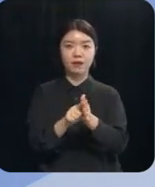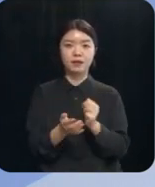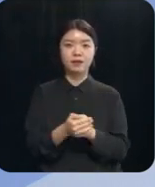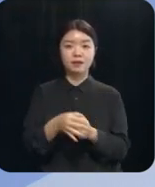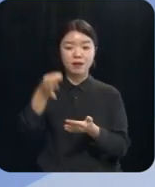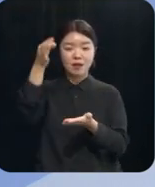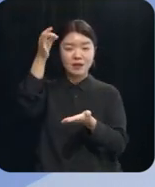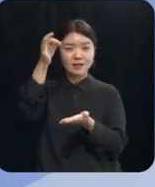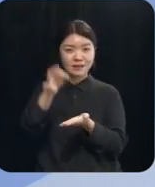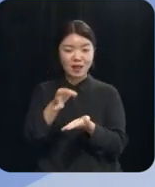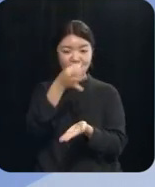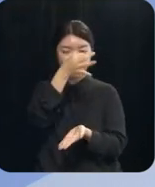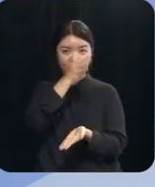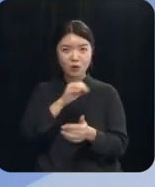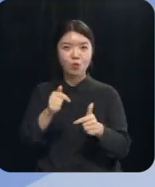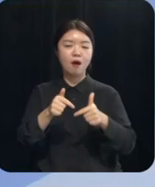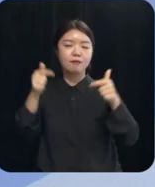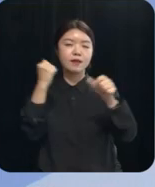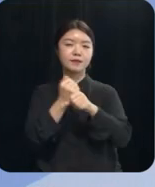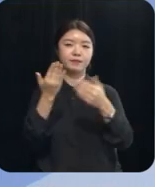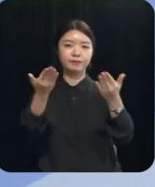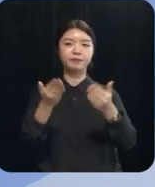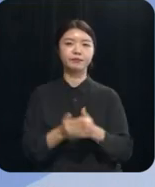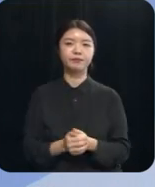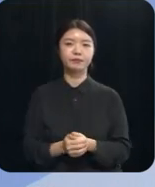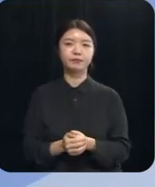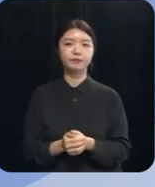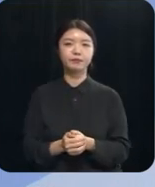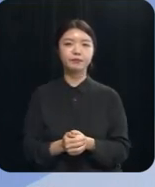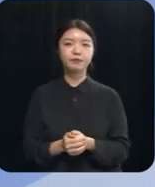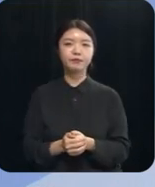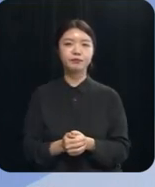저금리 대안대출 예산을 확대하겠습니다.